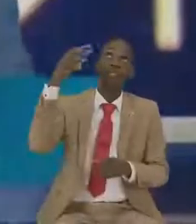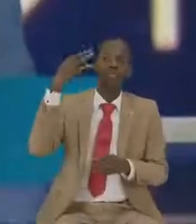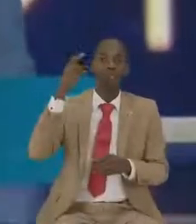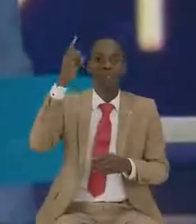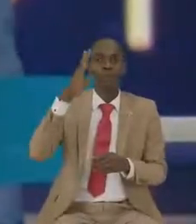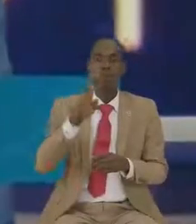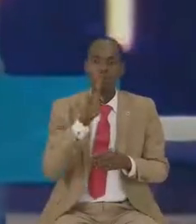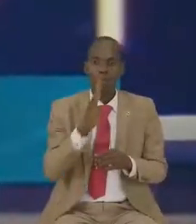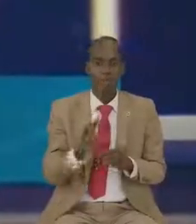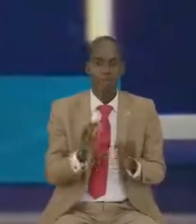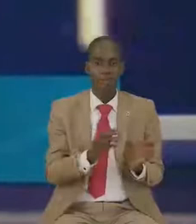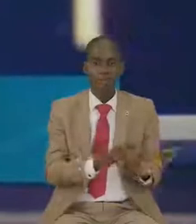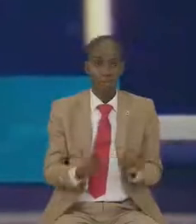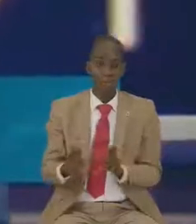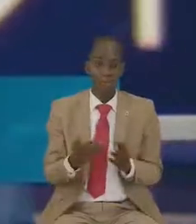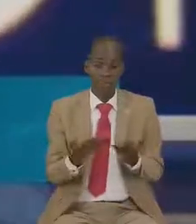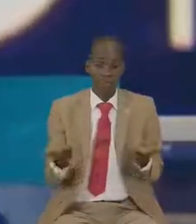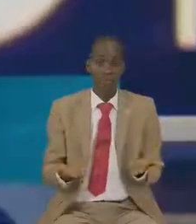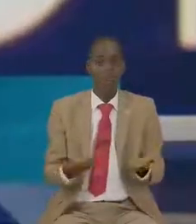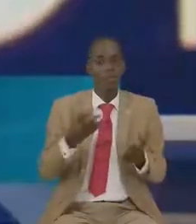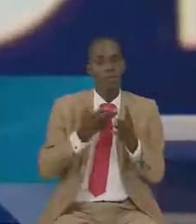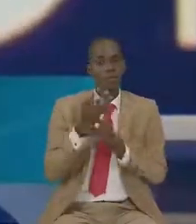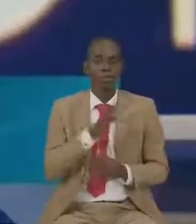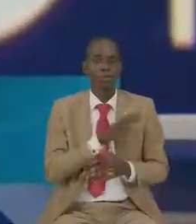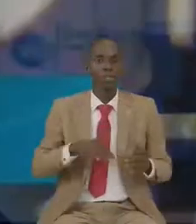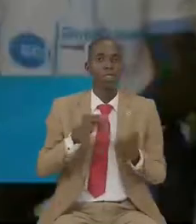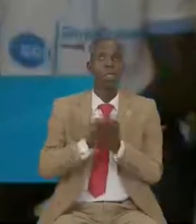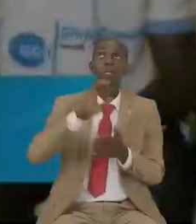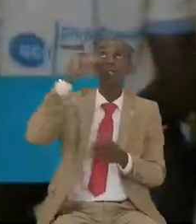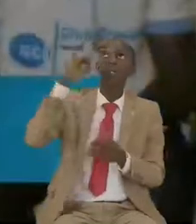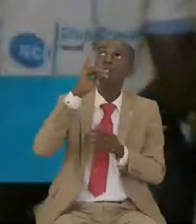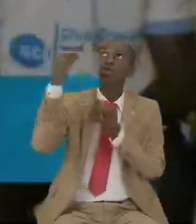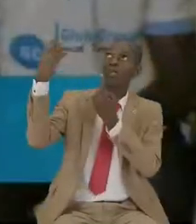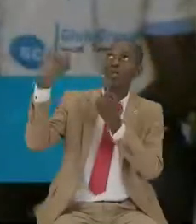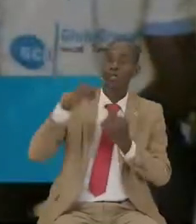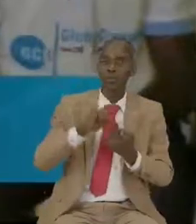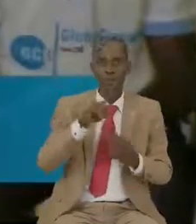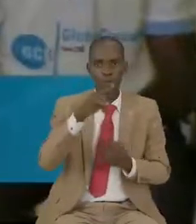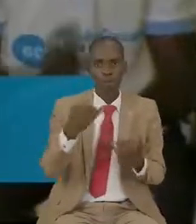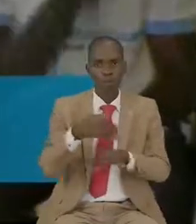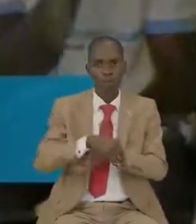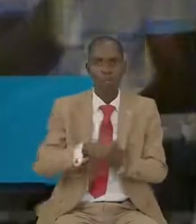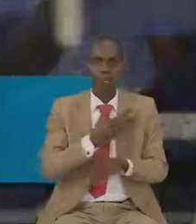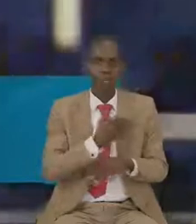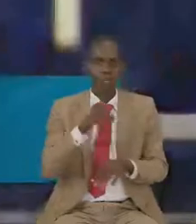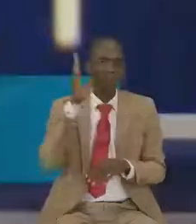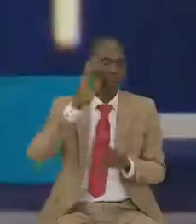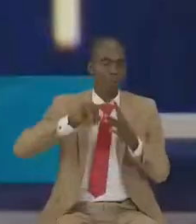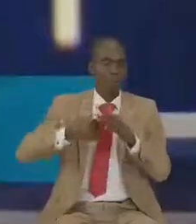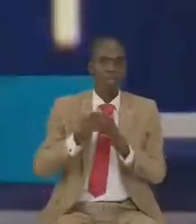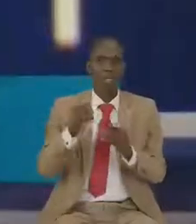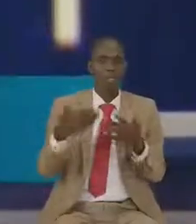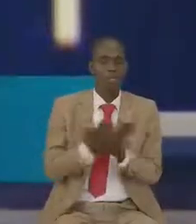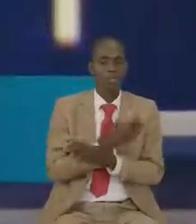rendue disponible à travers Christ. La grâce là vous sera donnée ce soir. Vous allez commencer une bonne vie. Une